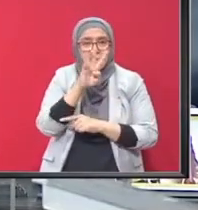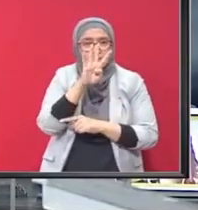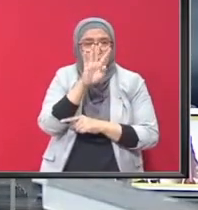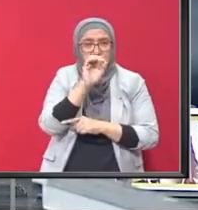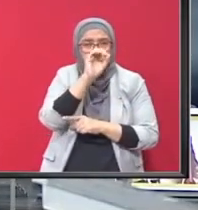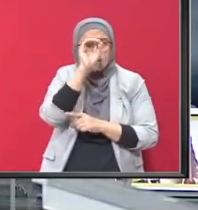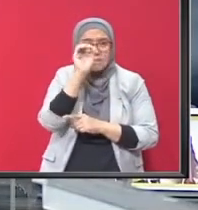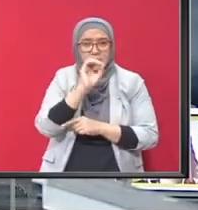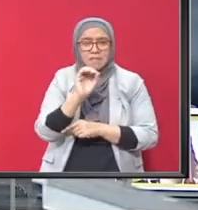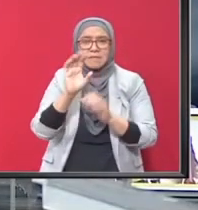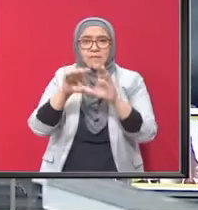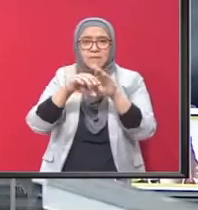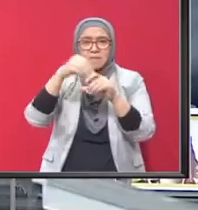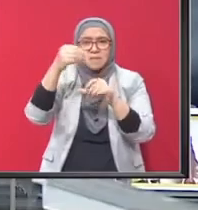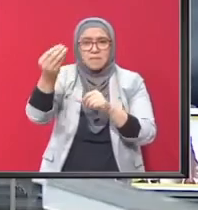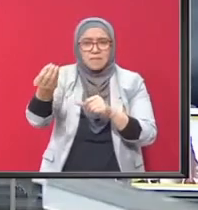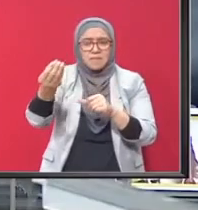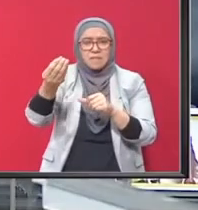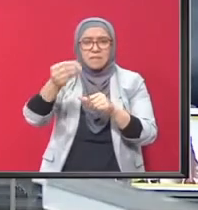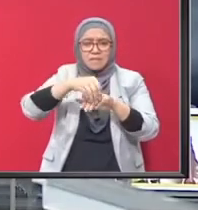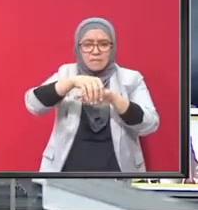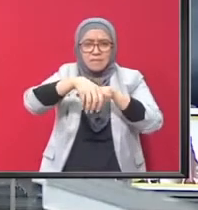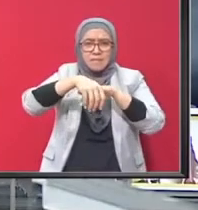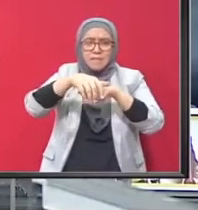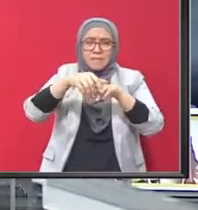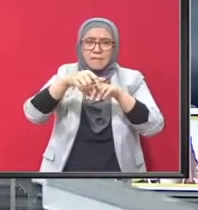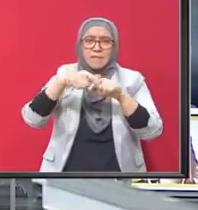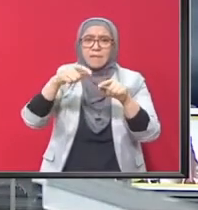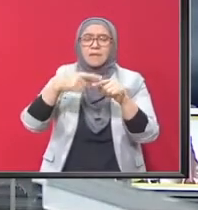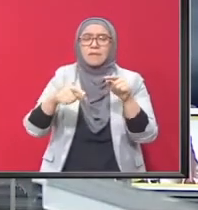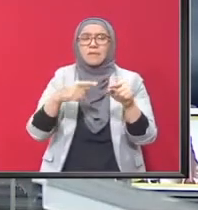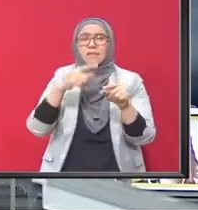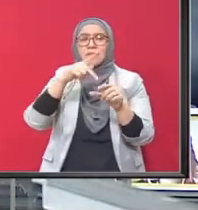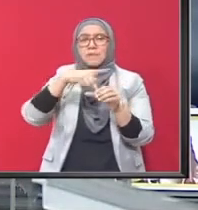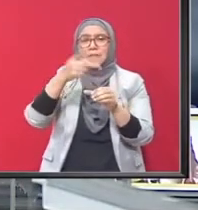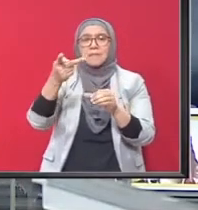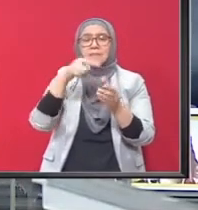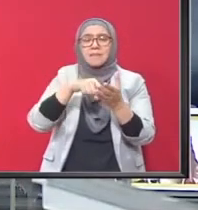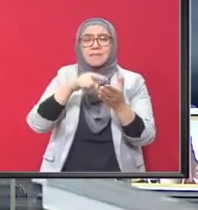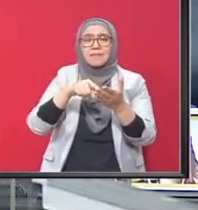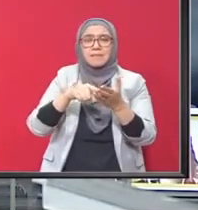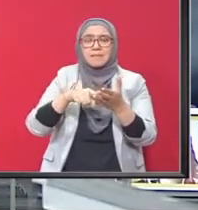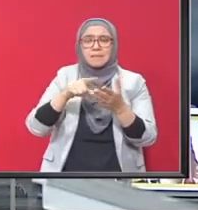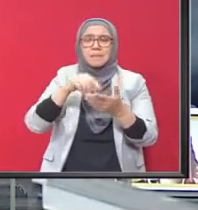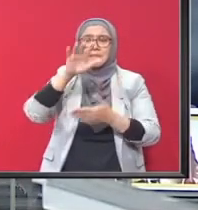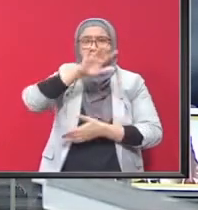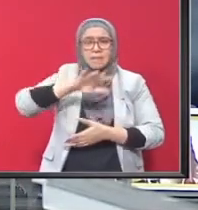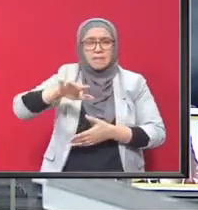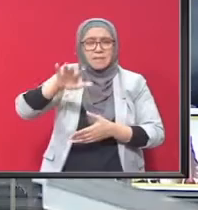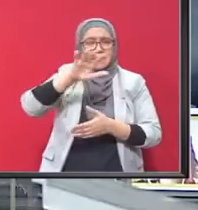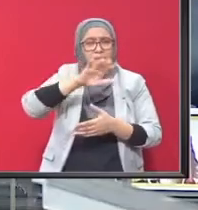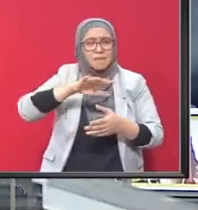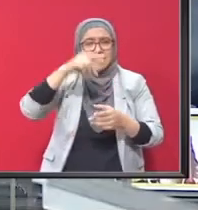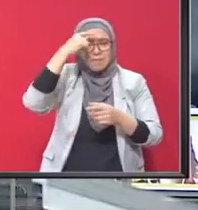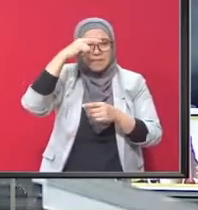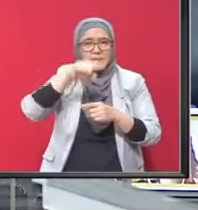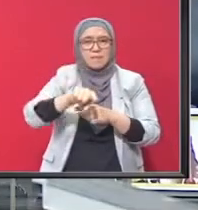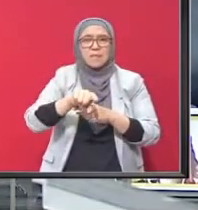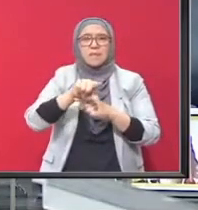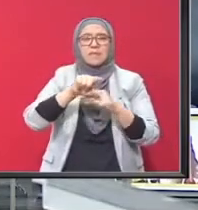faktur pengeluaran tanaman padi adalah berkisar kepada pengurus and nutrient ataupun